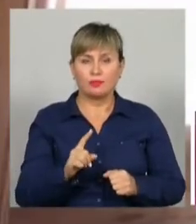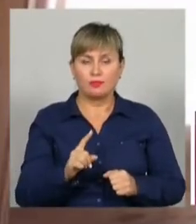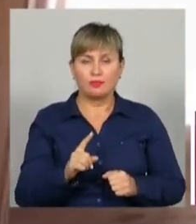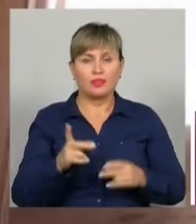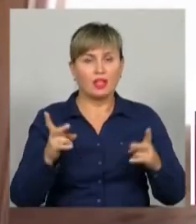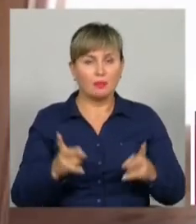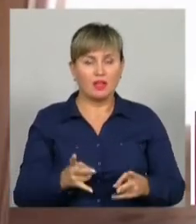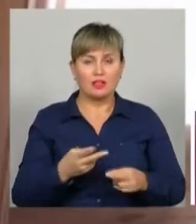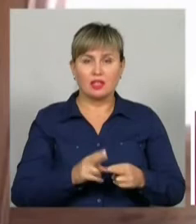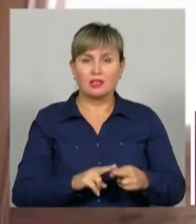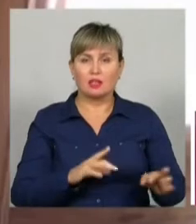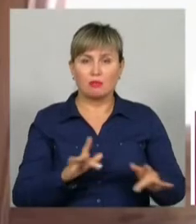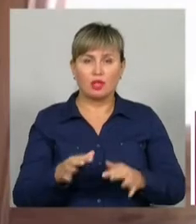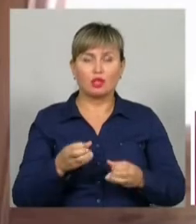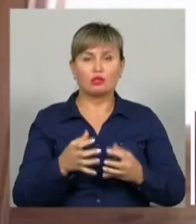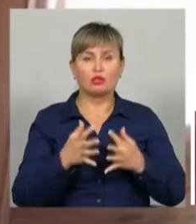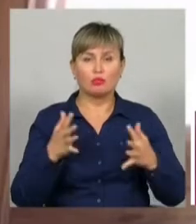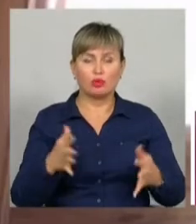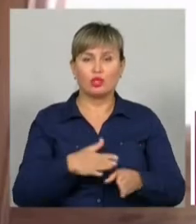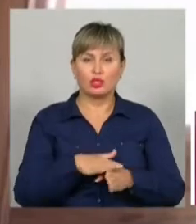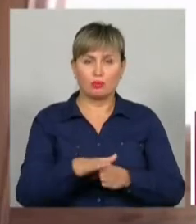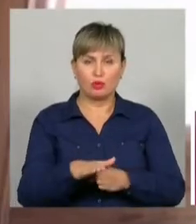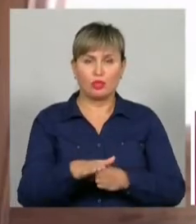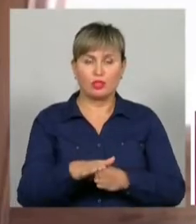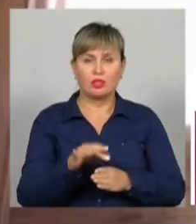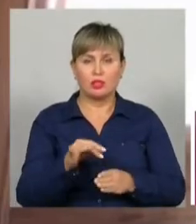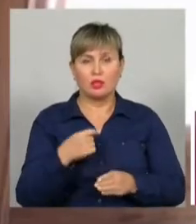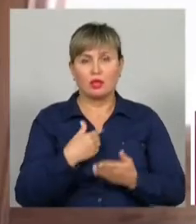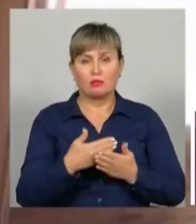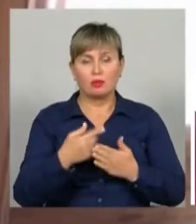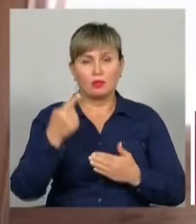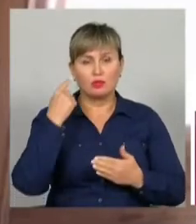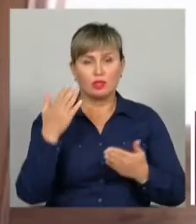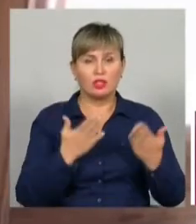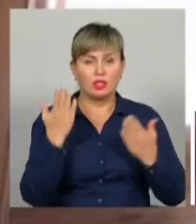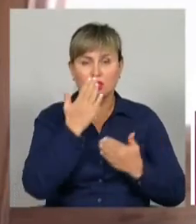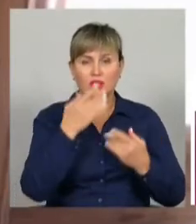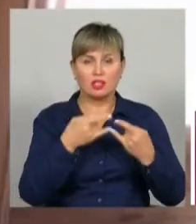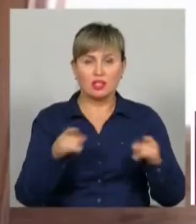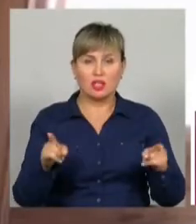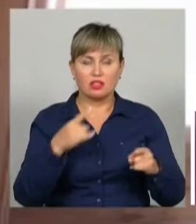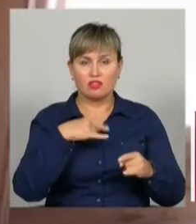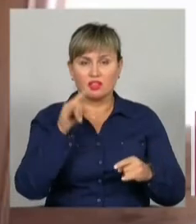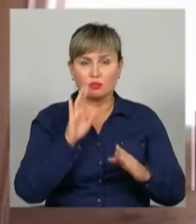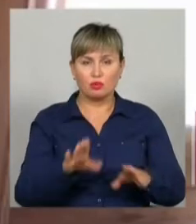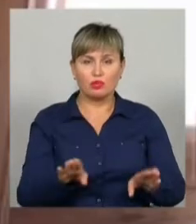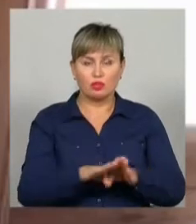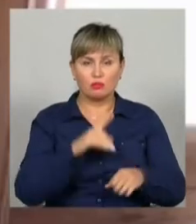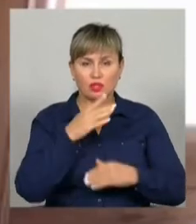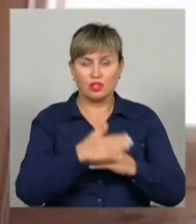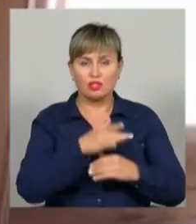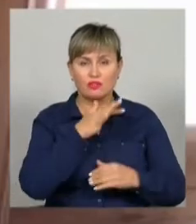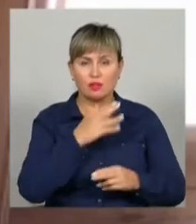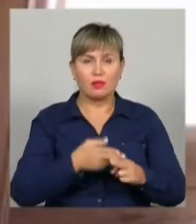необходимо вот эти меры еще в большей степени соблюдать. Я, например, слышал, уже кинотеатры будут закрываться в Казахстане, насколько известно, в ближайшее время. Это